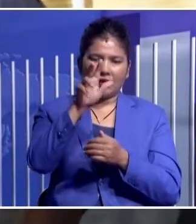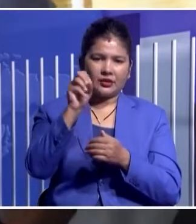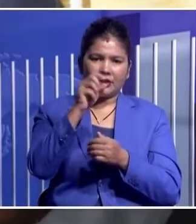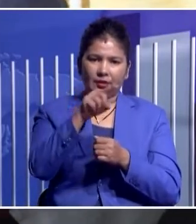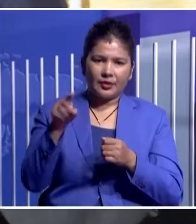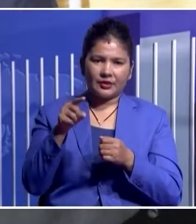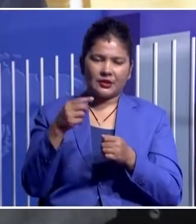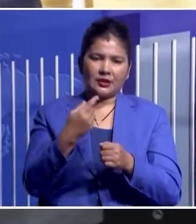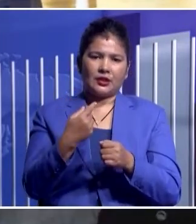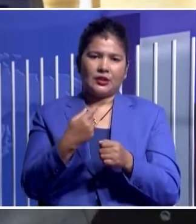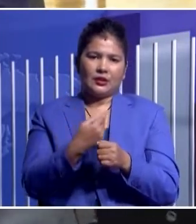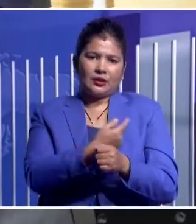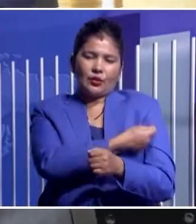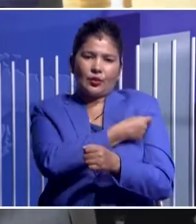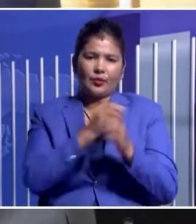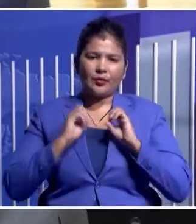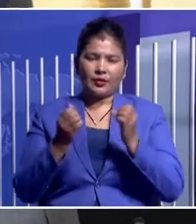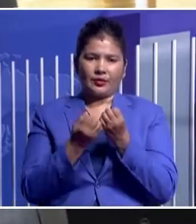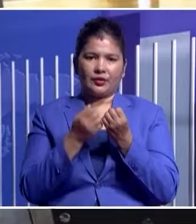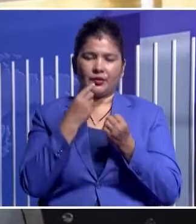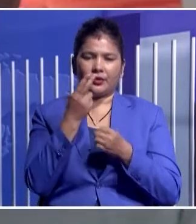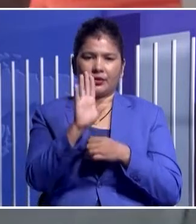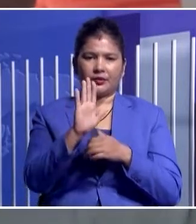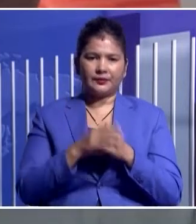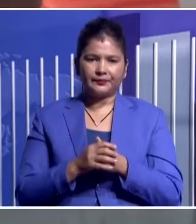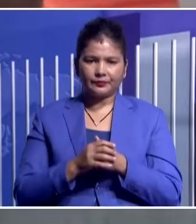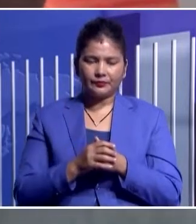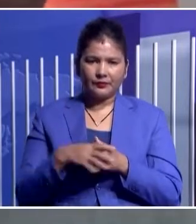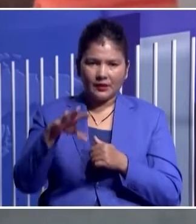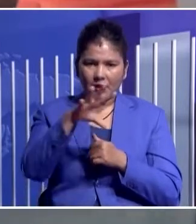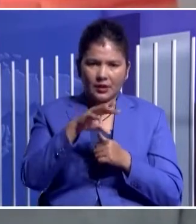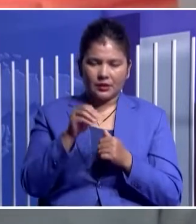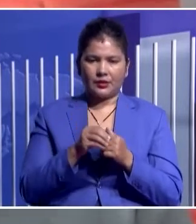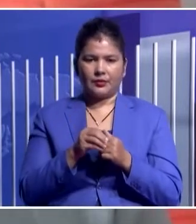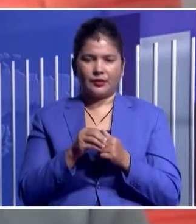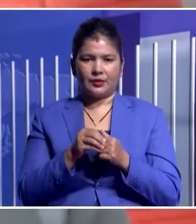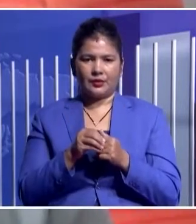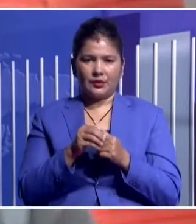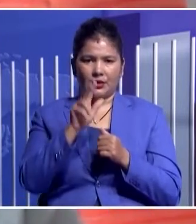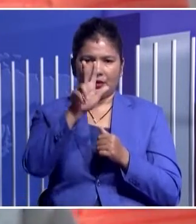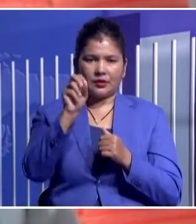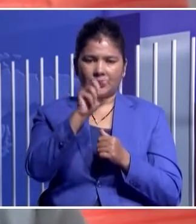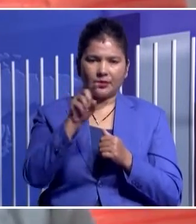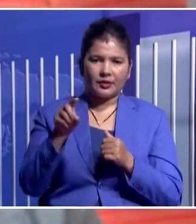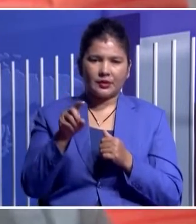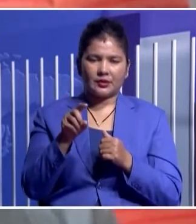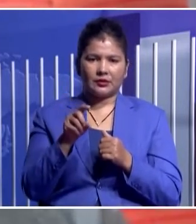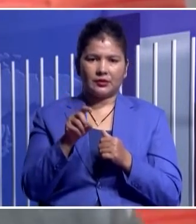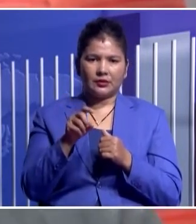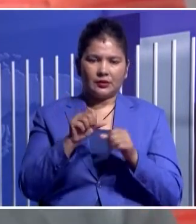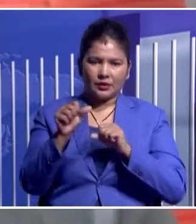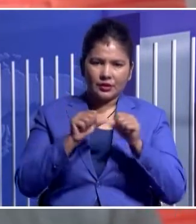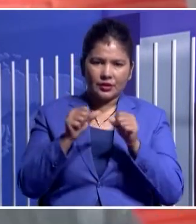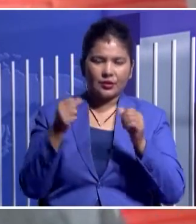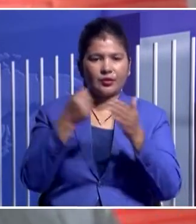लगाएको गडवा स्वास्थ्य चौकीका प्रमुख रूपनारायण चौधरीले बताउनुभयो। सम्पूर्ण खोपको कभरेज चाहिँ 80% जति हामी चाहिँ पुर्याउन